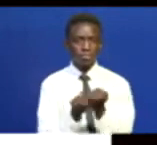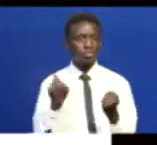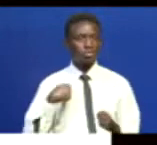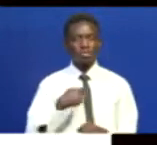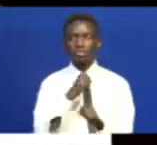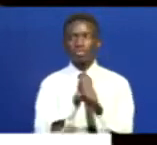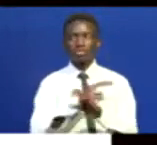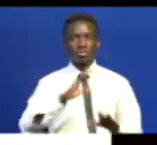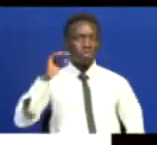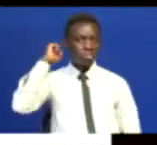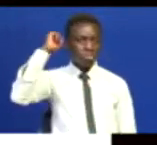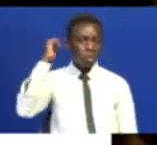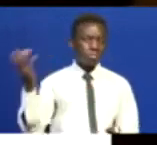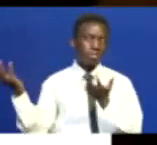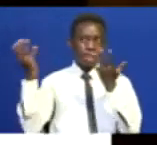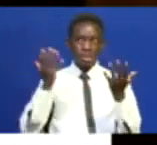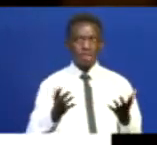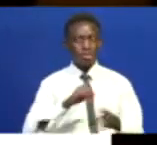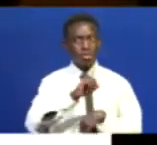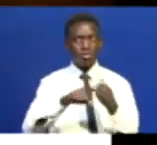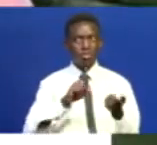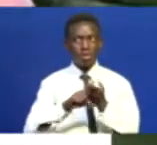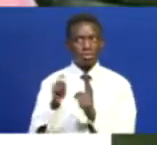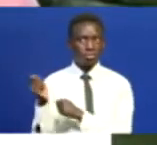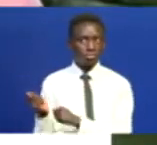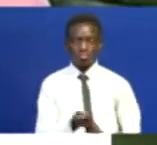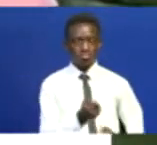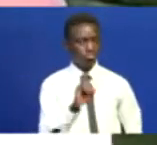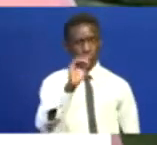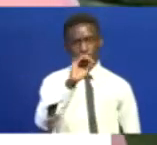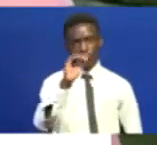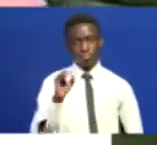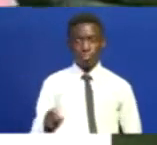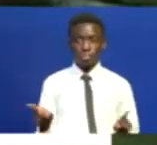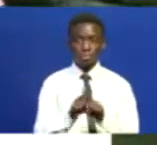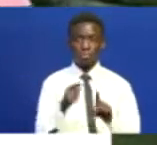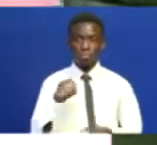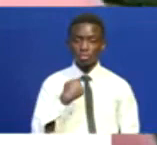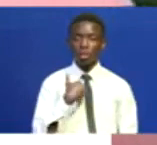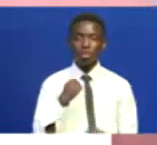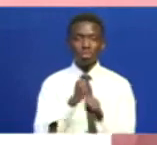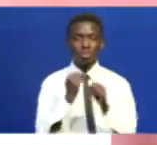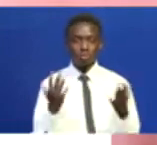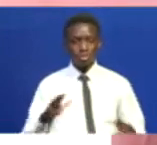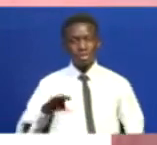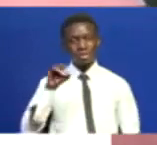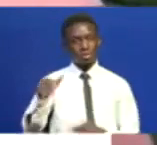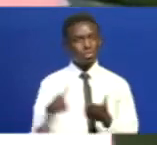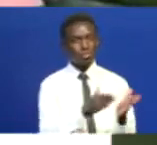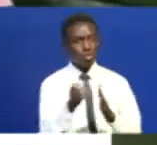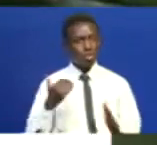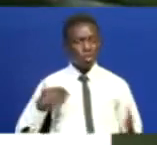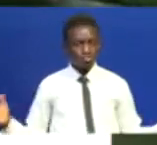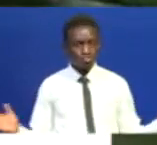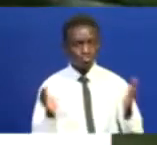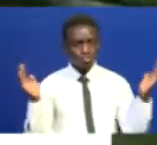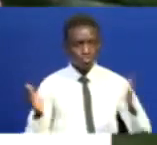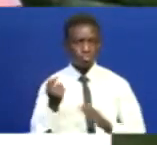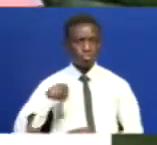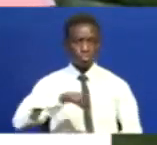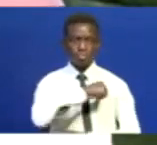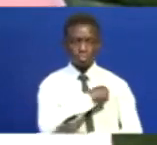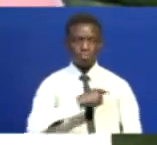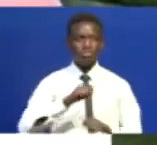We don't do politics when you are doing golf as a such. I also want to take this opportunity to encourage us